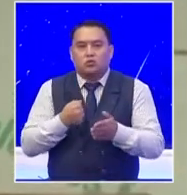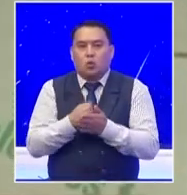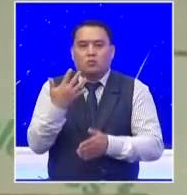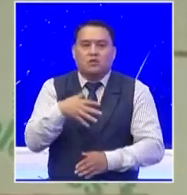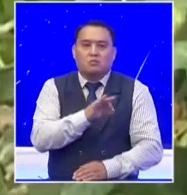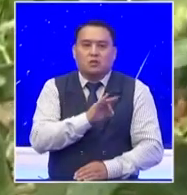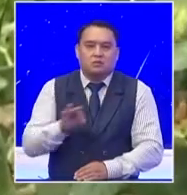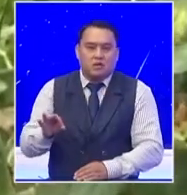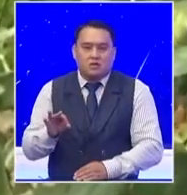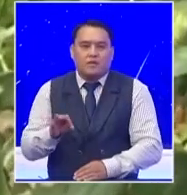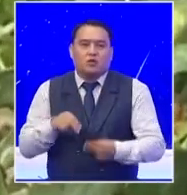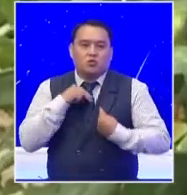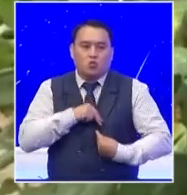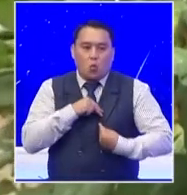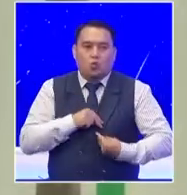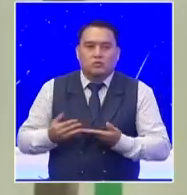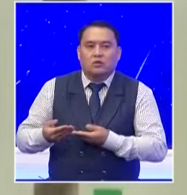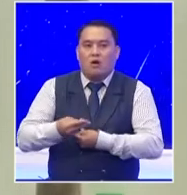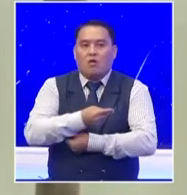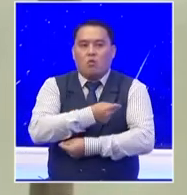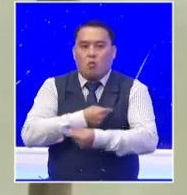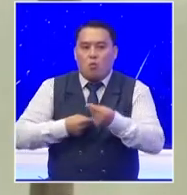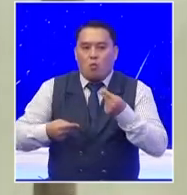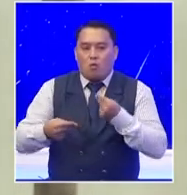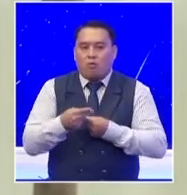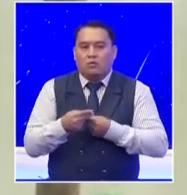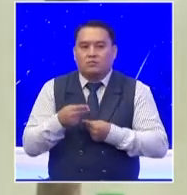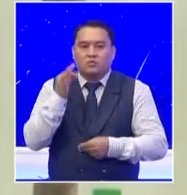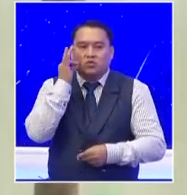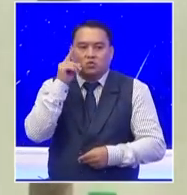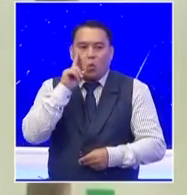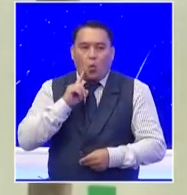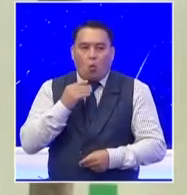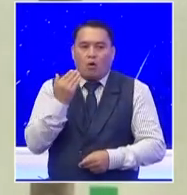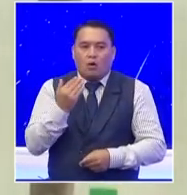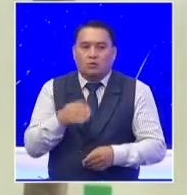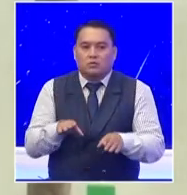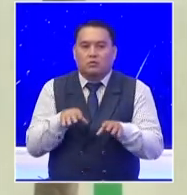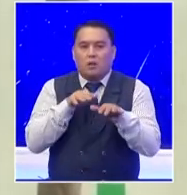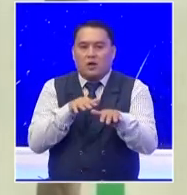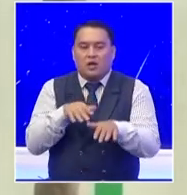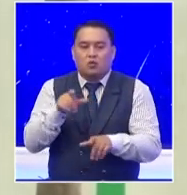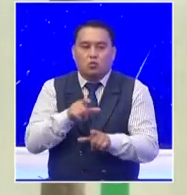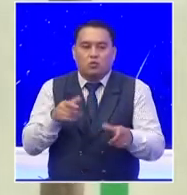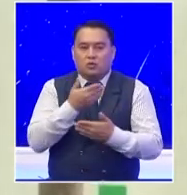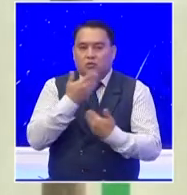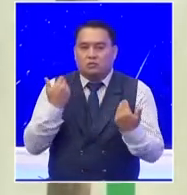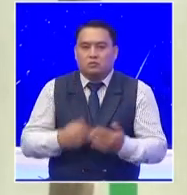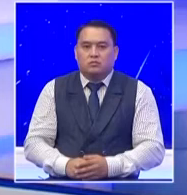50%. Трудятся они над сбором нектара усерднее медоносных пчел и никогда не нападают на людей.